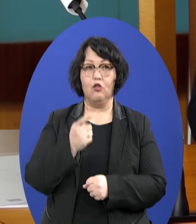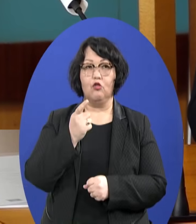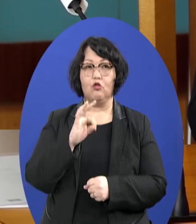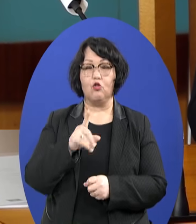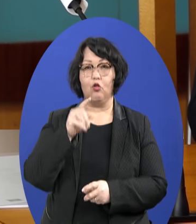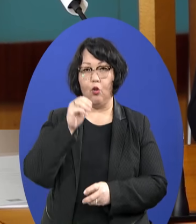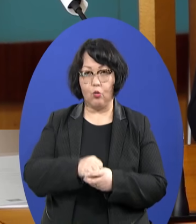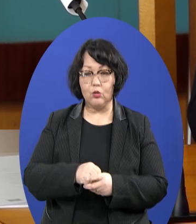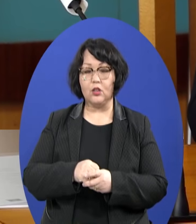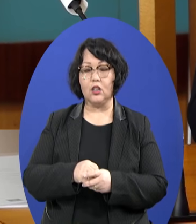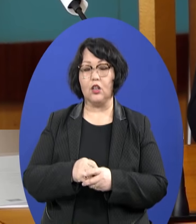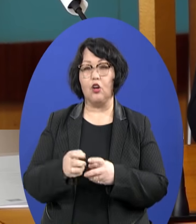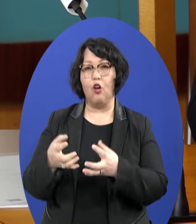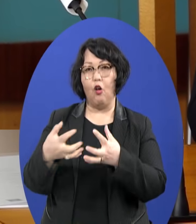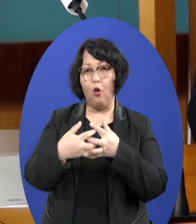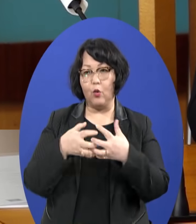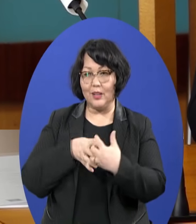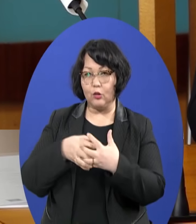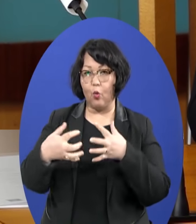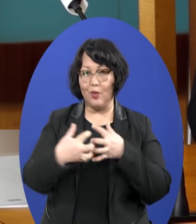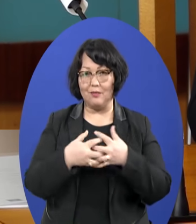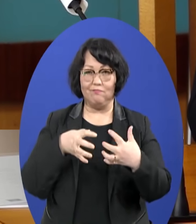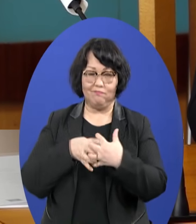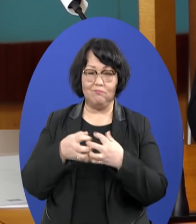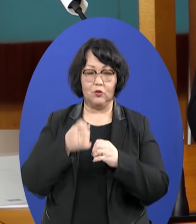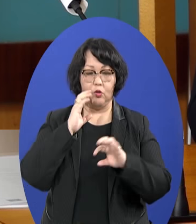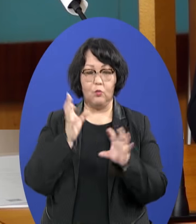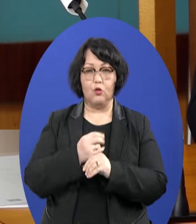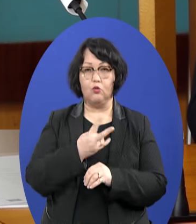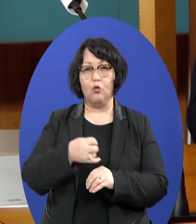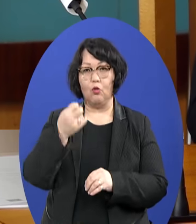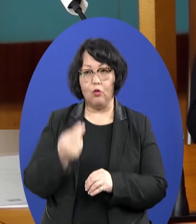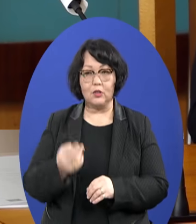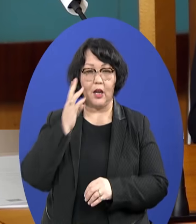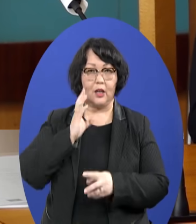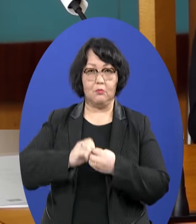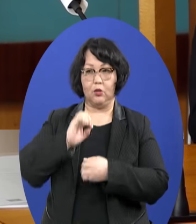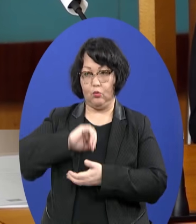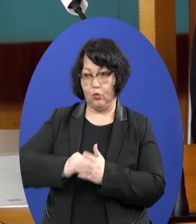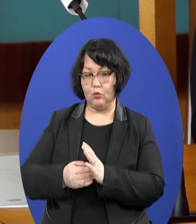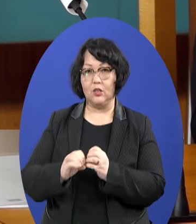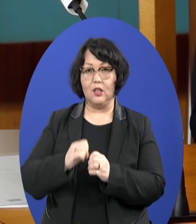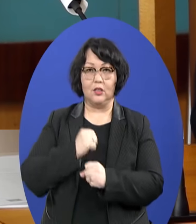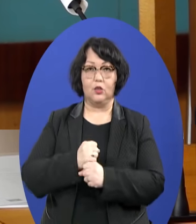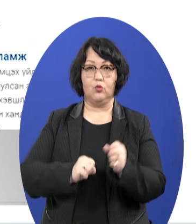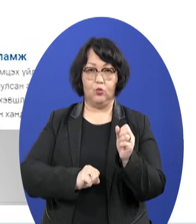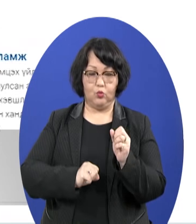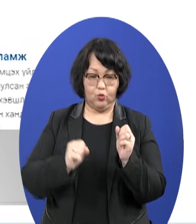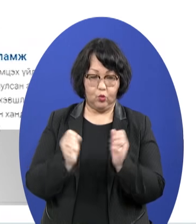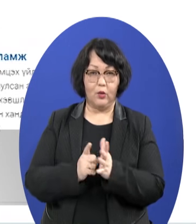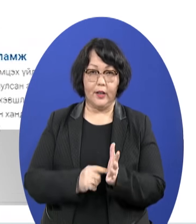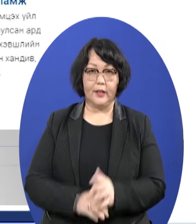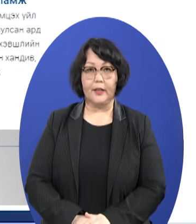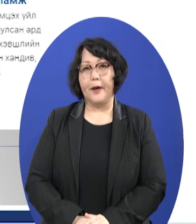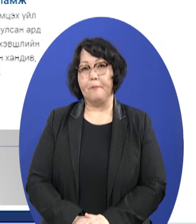оруулалтыг уялдуулан зохицуулах, нөөц чадварыг нэмэгдүүлэх арга хэмжээ төлөвлөн хэрэгжүүлэхэд чухал ачааллуудтай гэж үзэж байна.